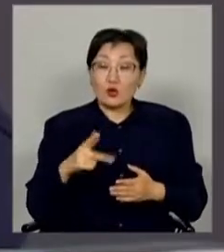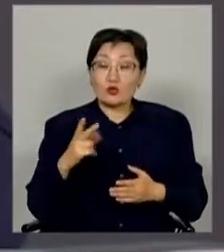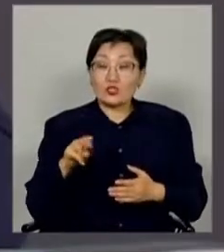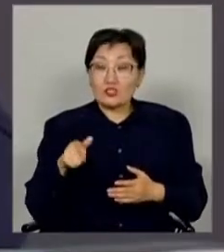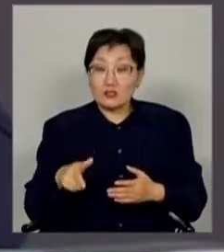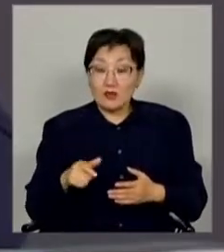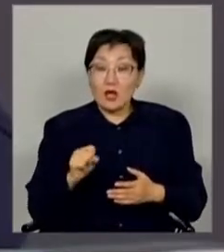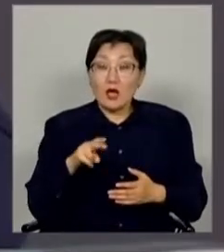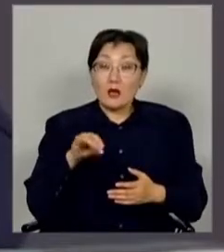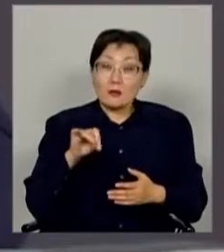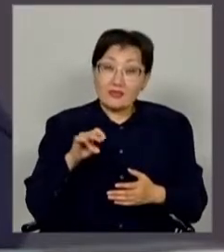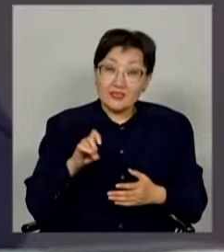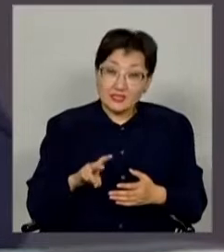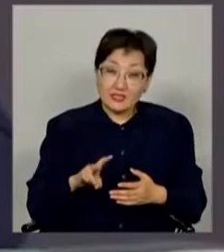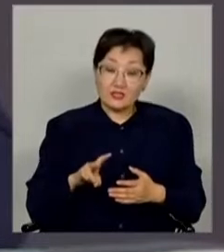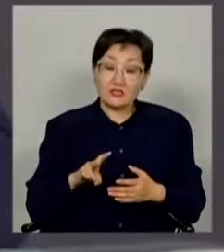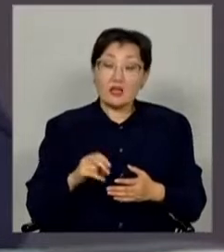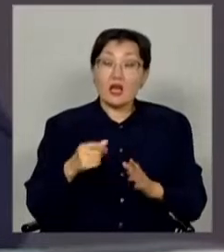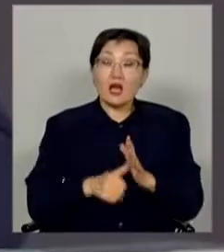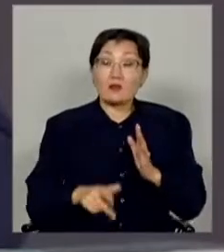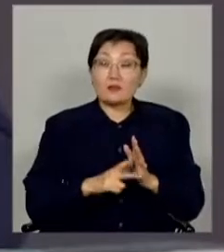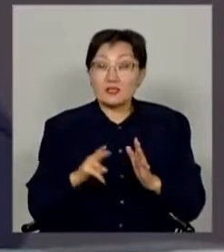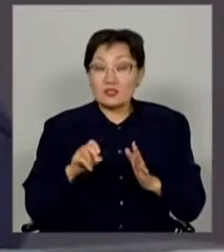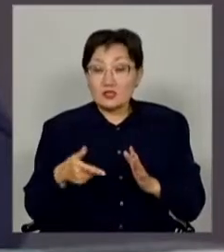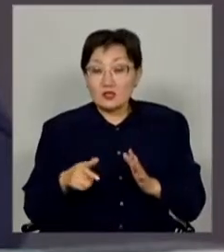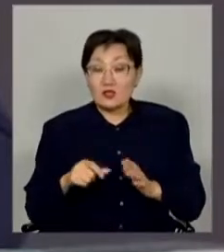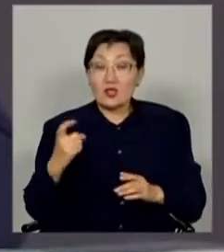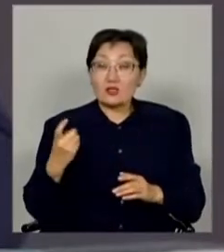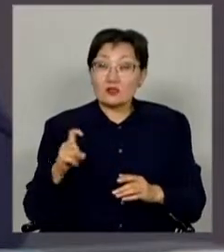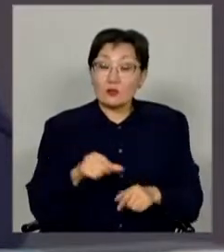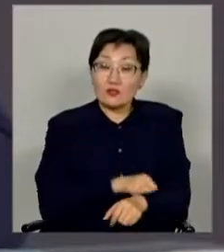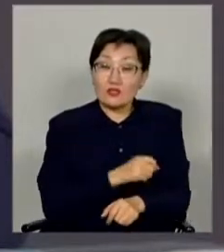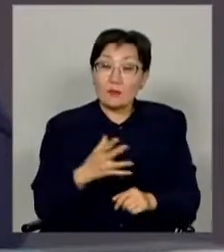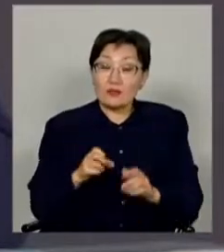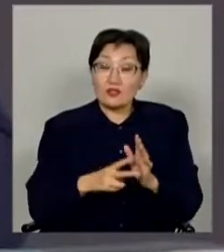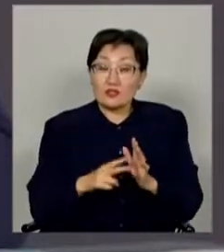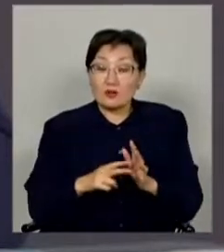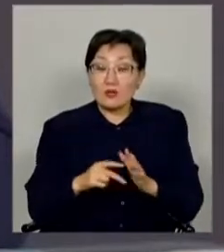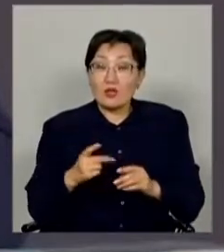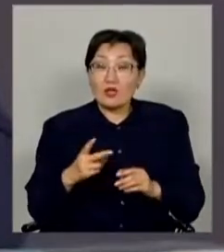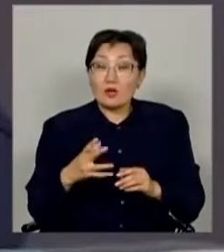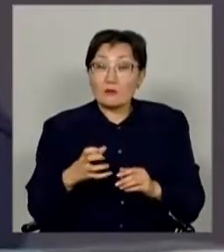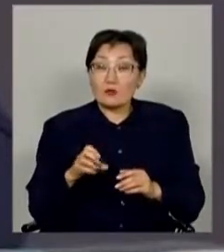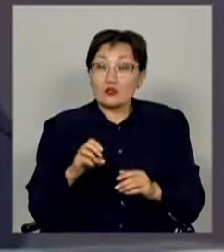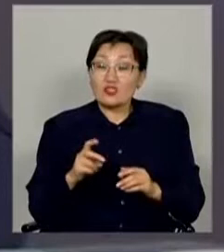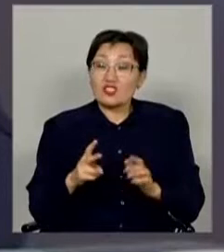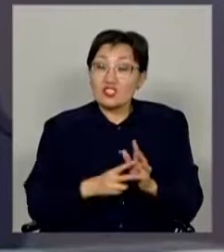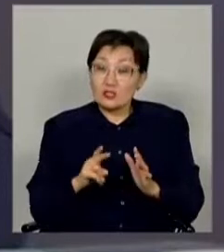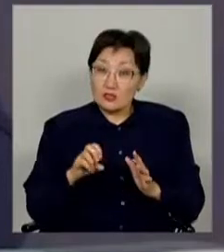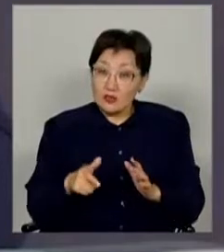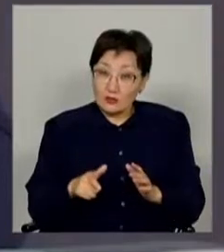килограмм, апын 68 килограмм, синтетикалық түрлері 507 килограмм, жарты тоннадан астам деген сөз.